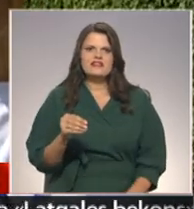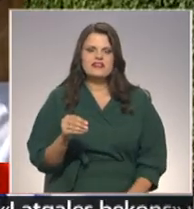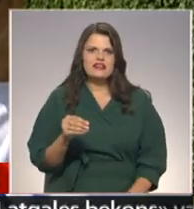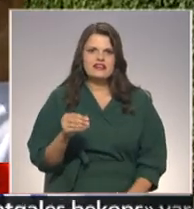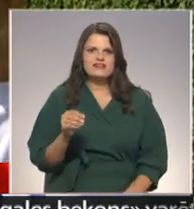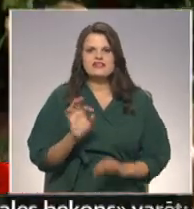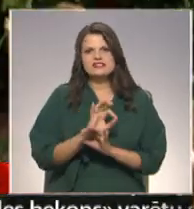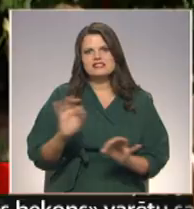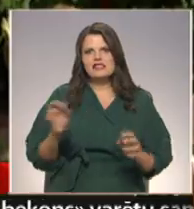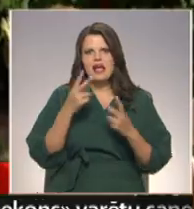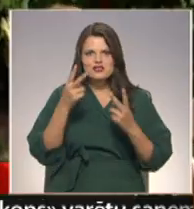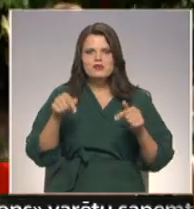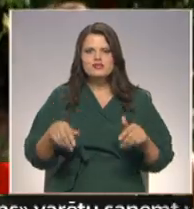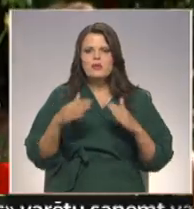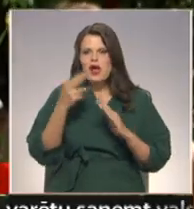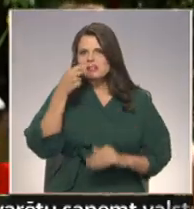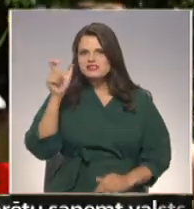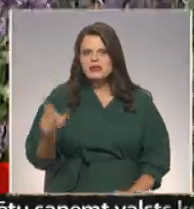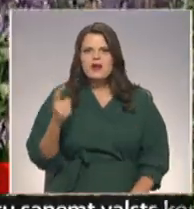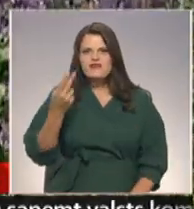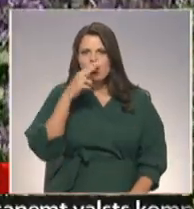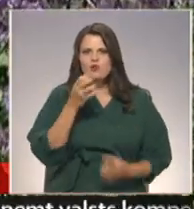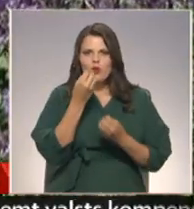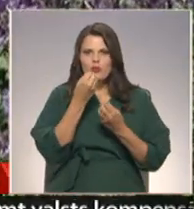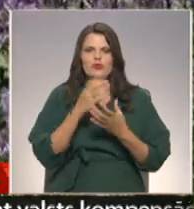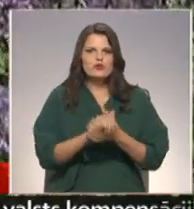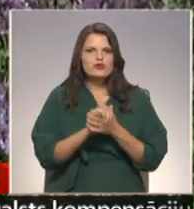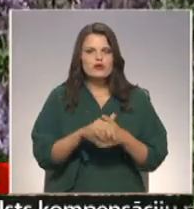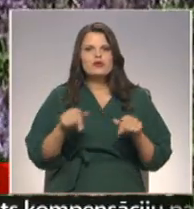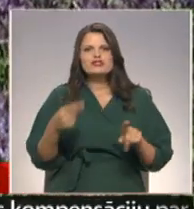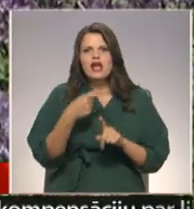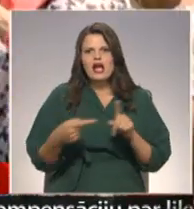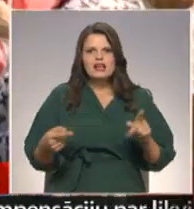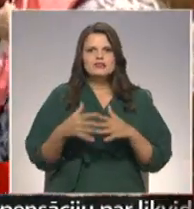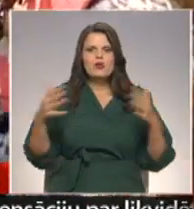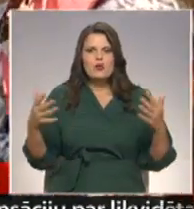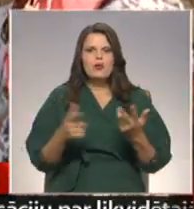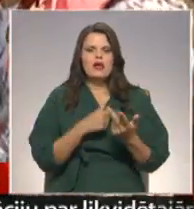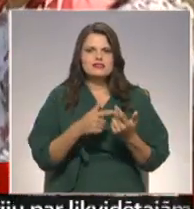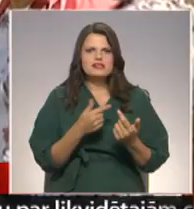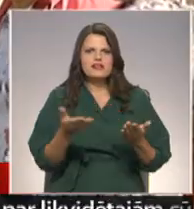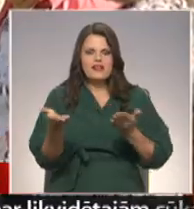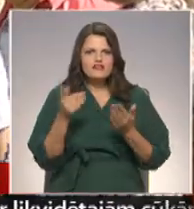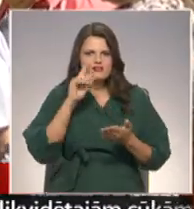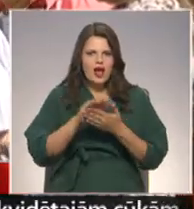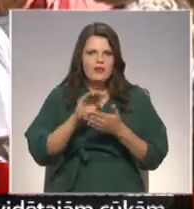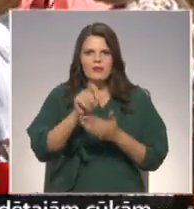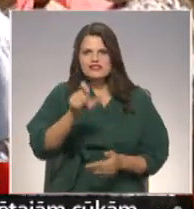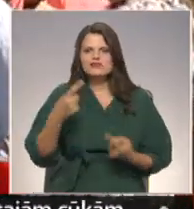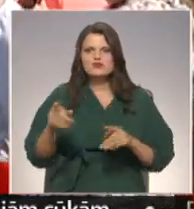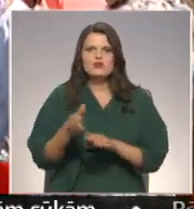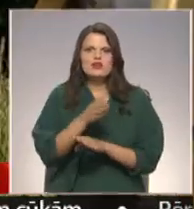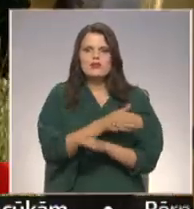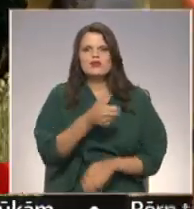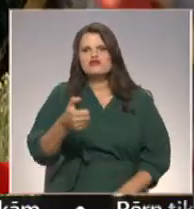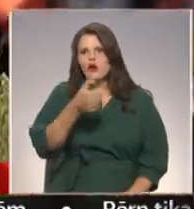tikai estētikai. Arī mājas saimniece ir viena no puķu draugiem. Un šajā reizē kuplajā viesu skaitā atpazīst arī ļaudis, ar ko